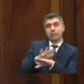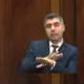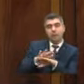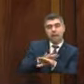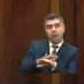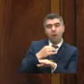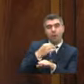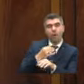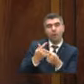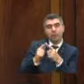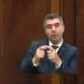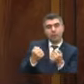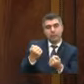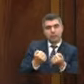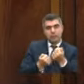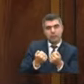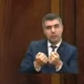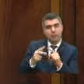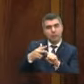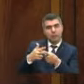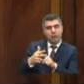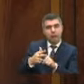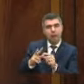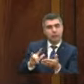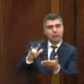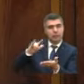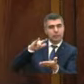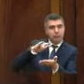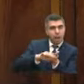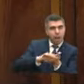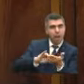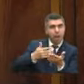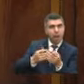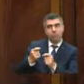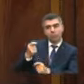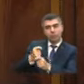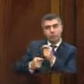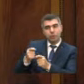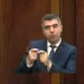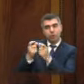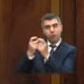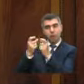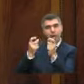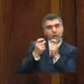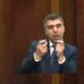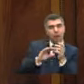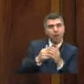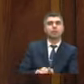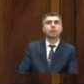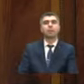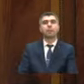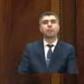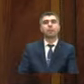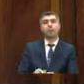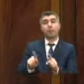ما يتعلق بالسيارات والطائرات وما إلى ذلك، مواصلة تحسين المضطرد لمناخ الأعمال. وفي هذا المجال